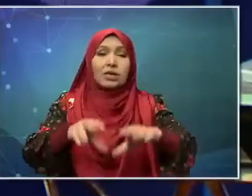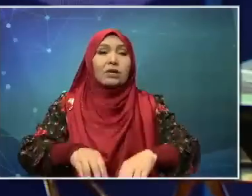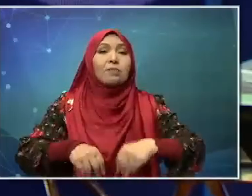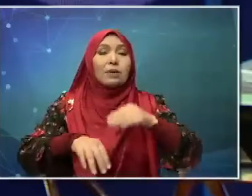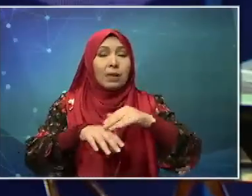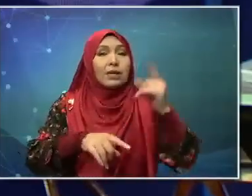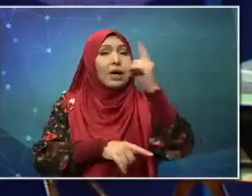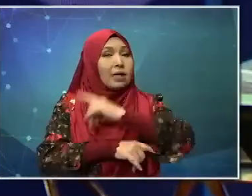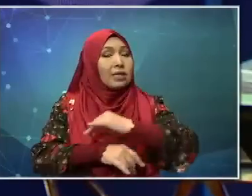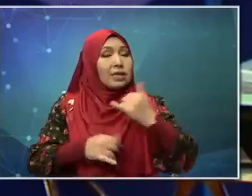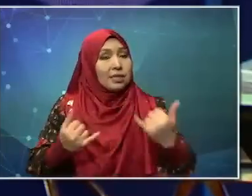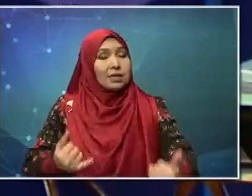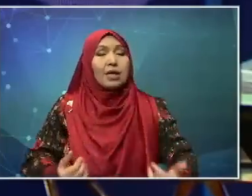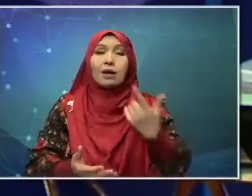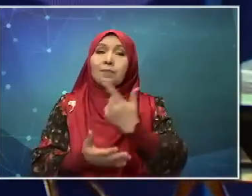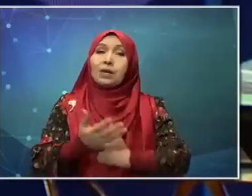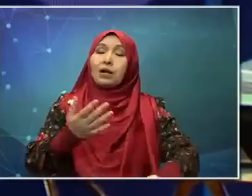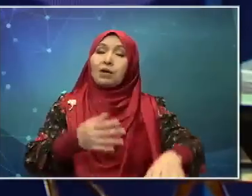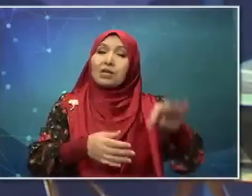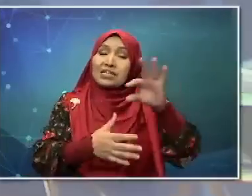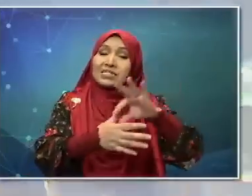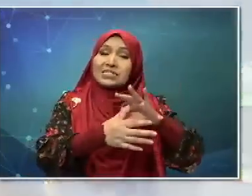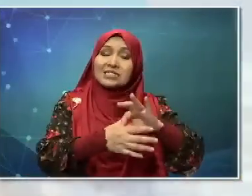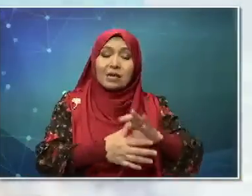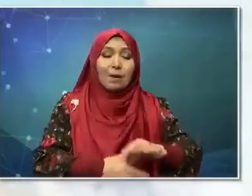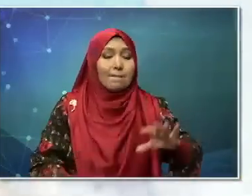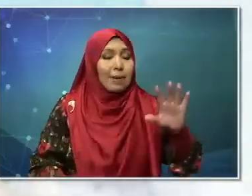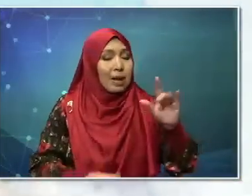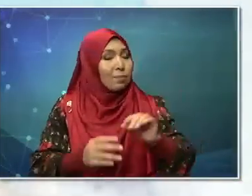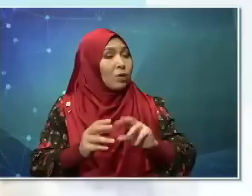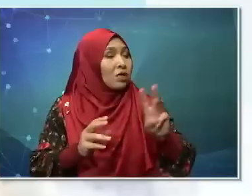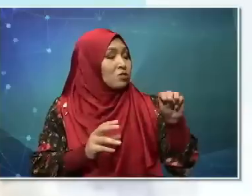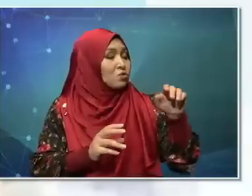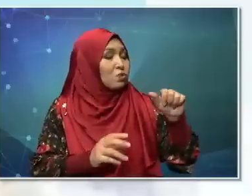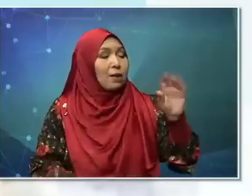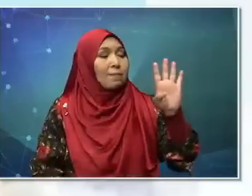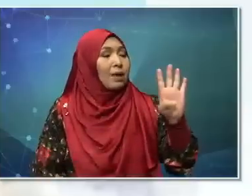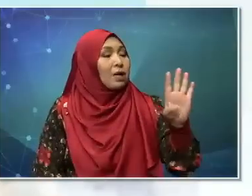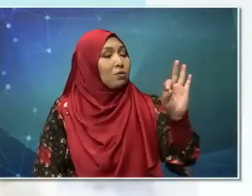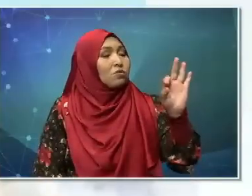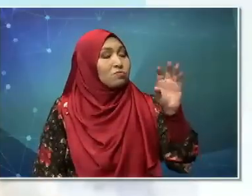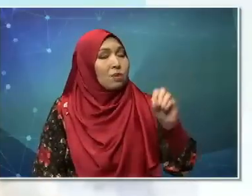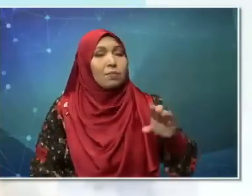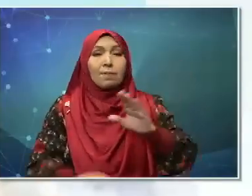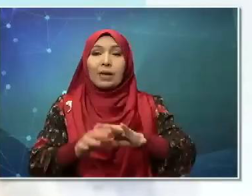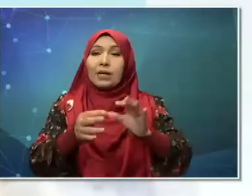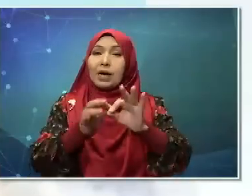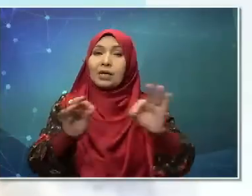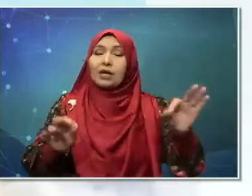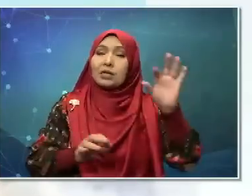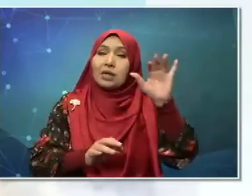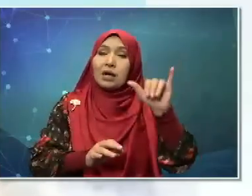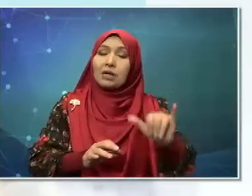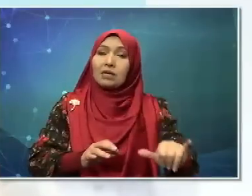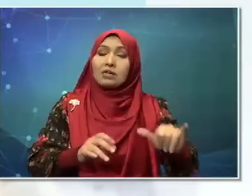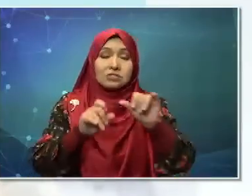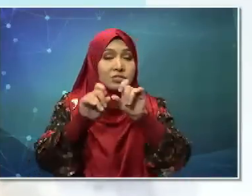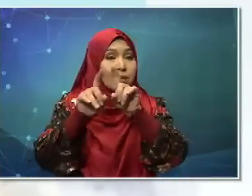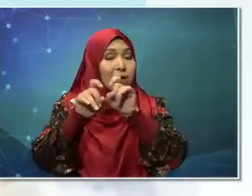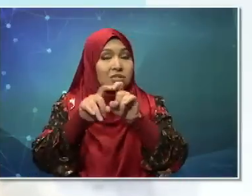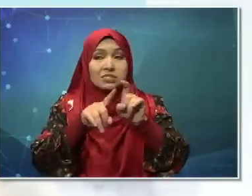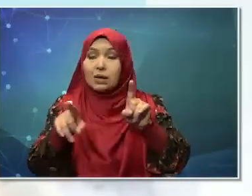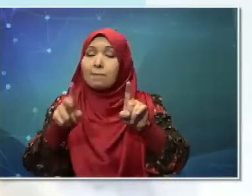Apakah isi kandungan 400 halaman 150 yaitu pada ayat yang ke-11 hingga